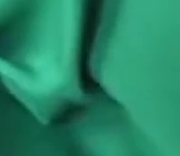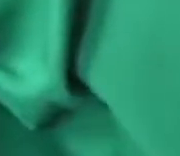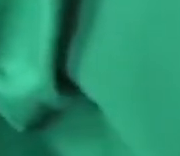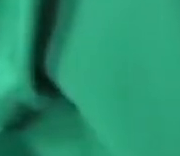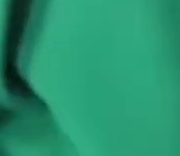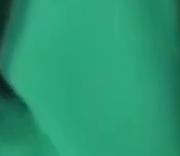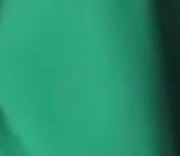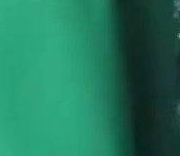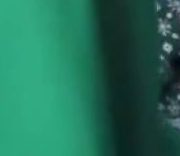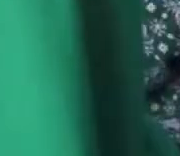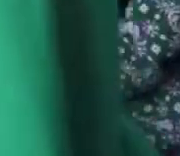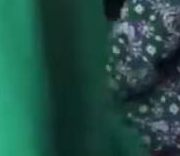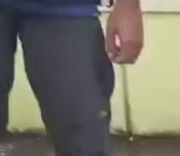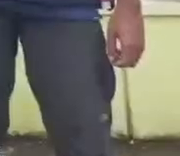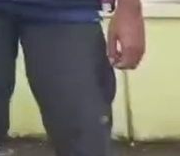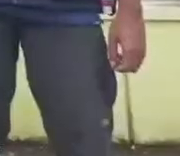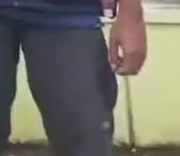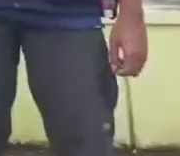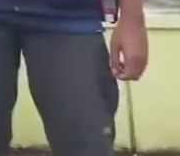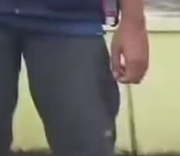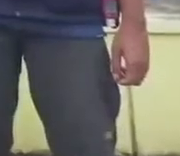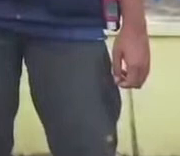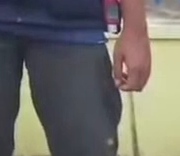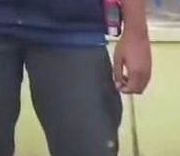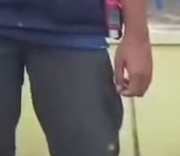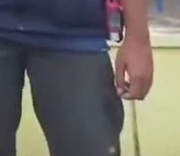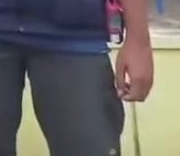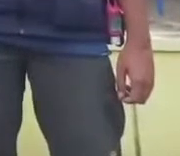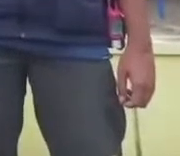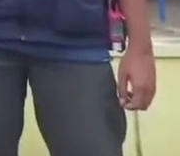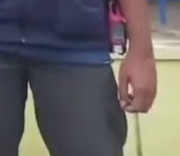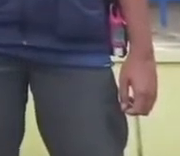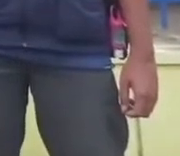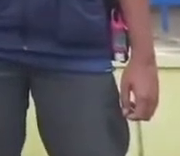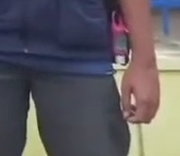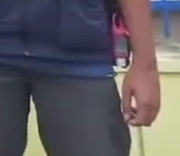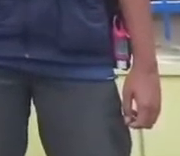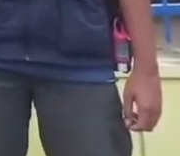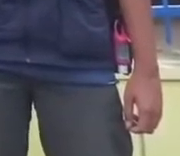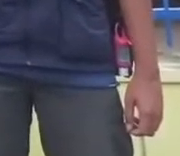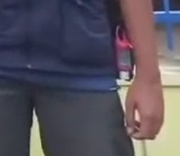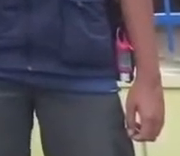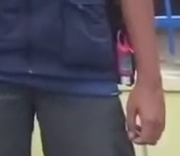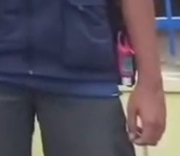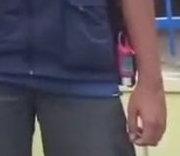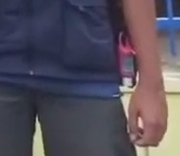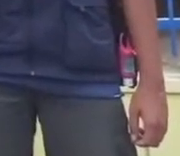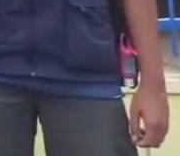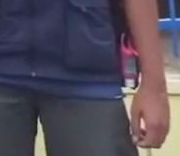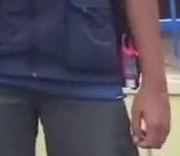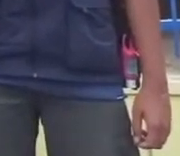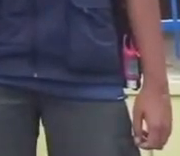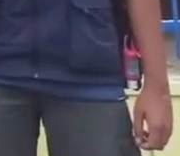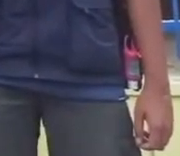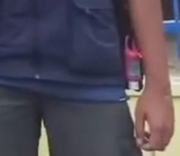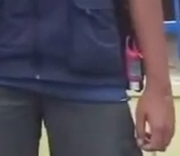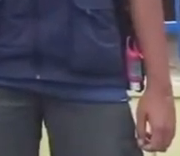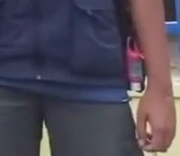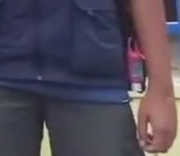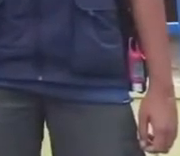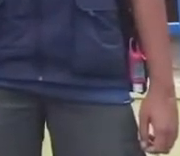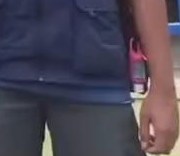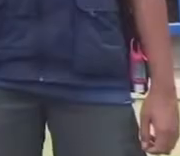bagi masyarakat. Posko kesiapsiagaan di tingkat kecamatan, kabupaten atau kota, provinsi, dan